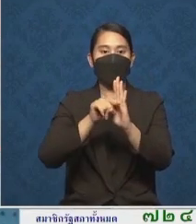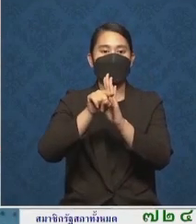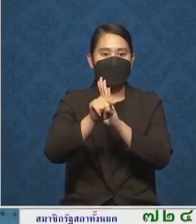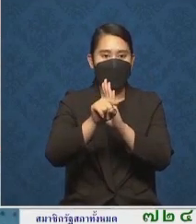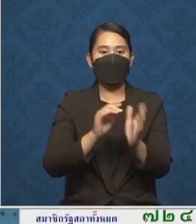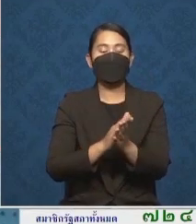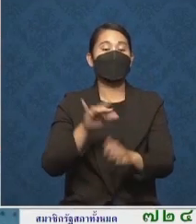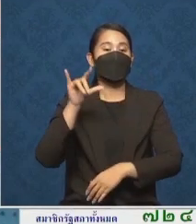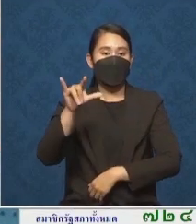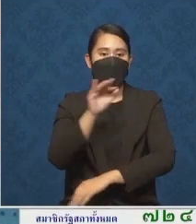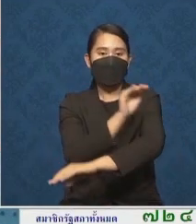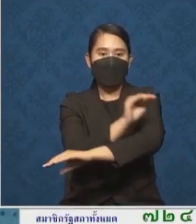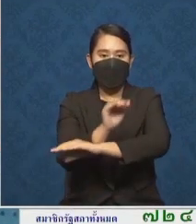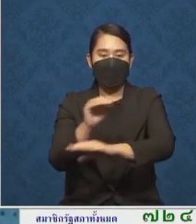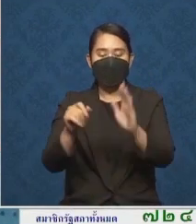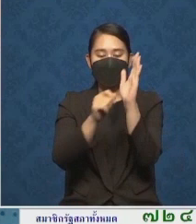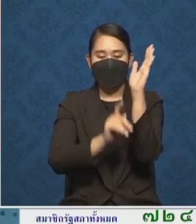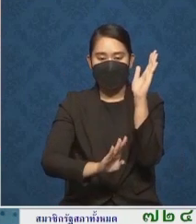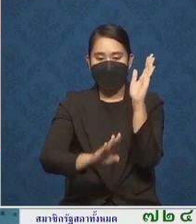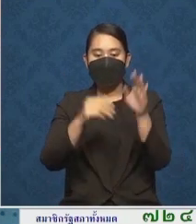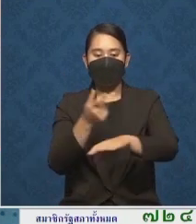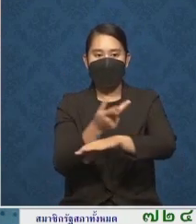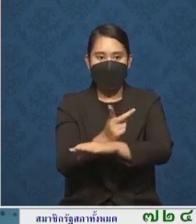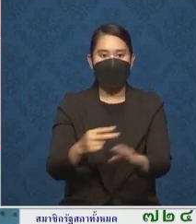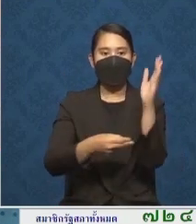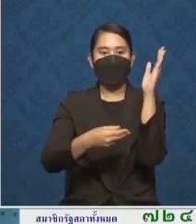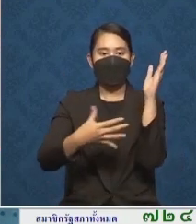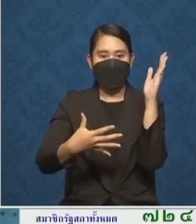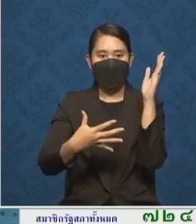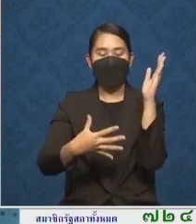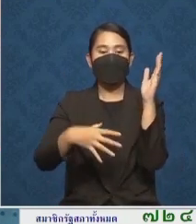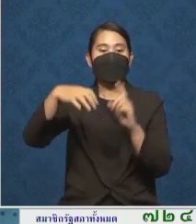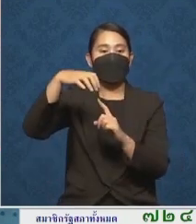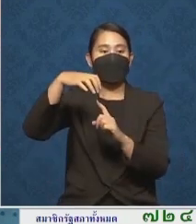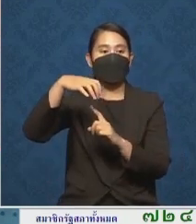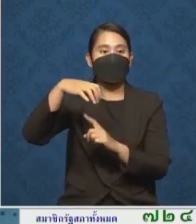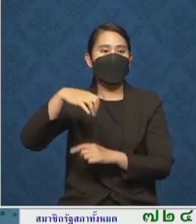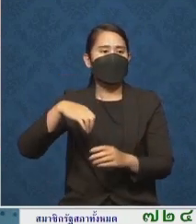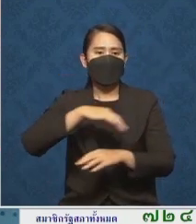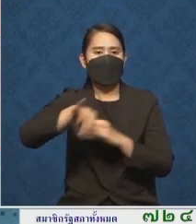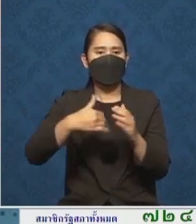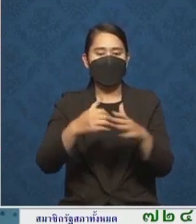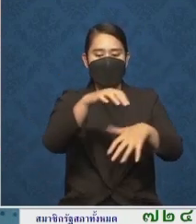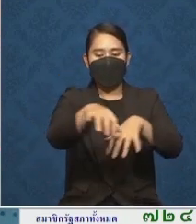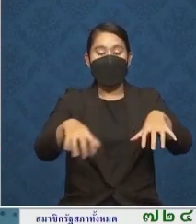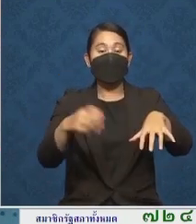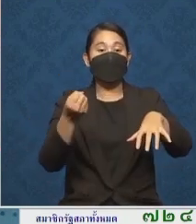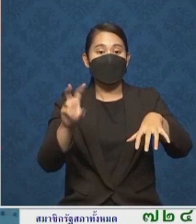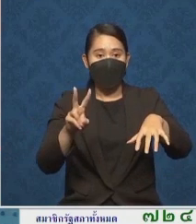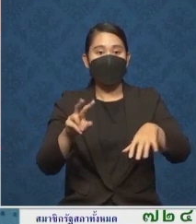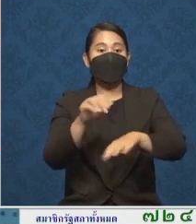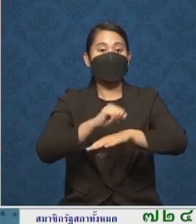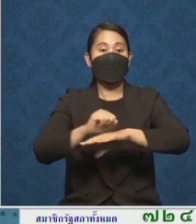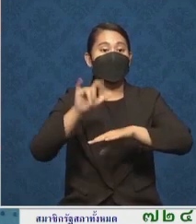p 100% walksในเย